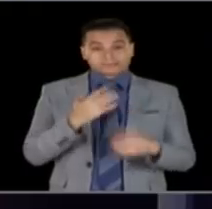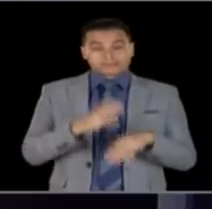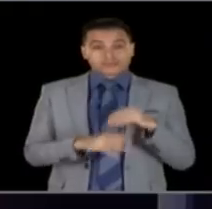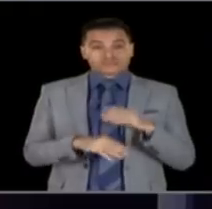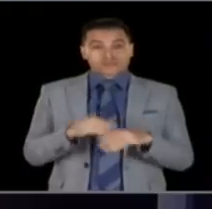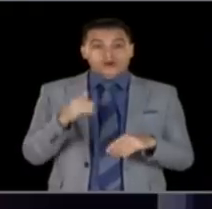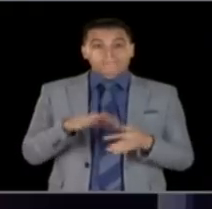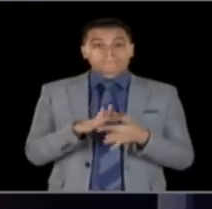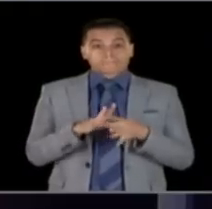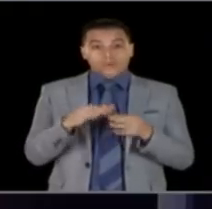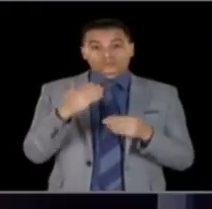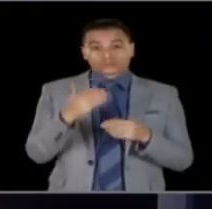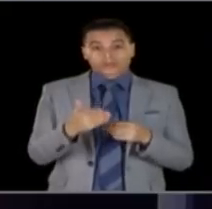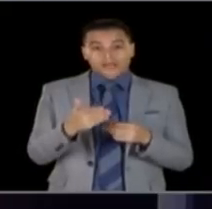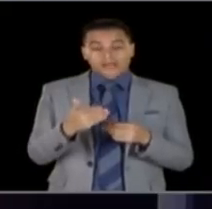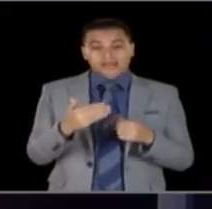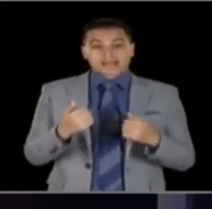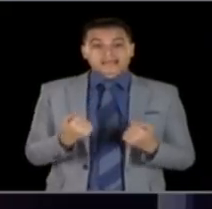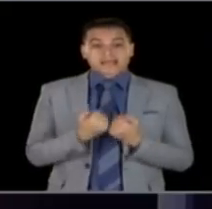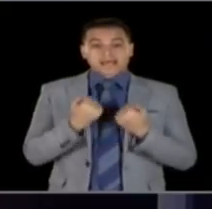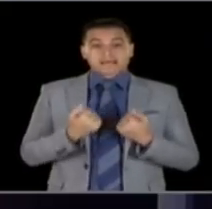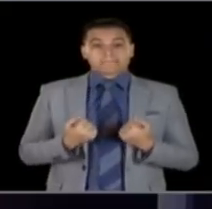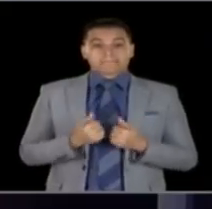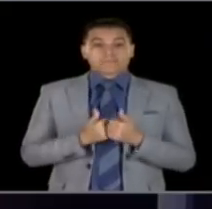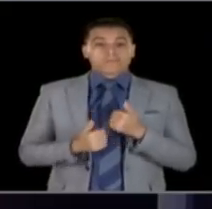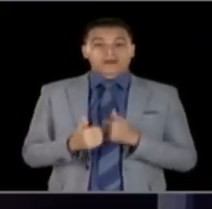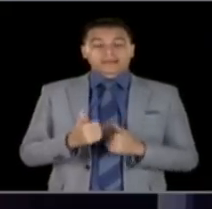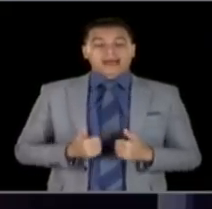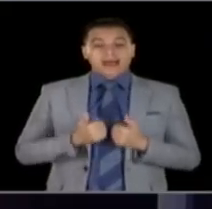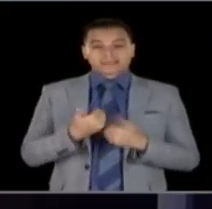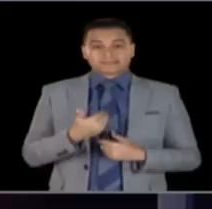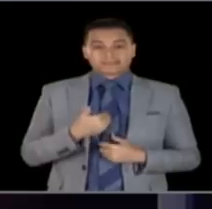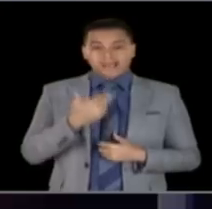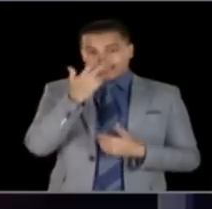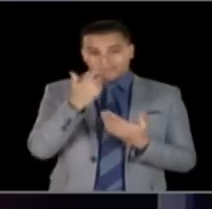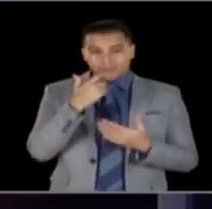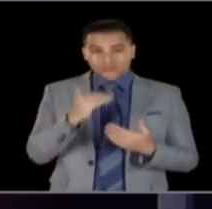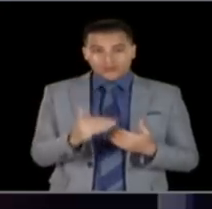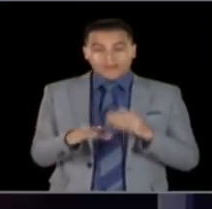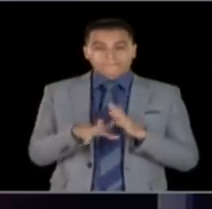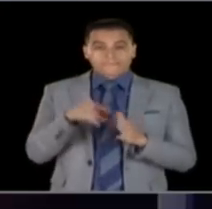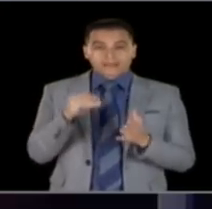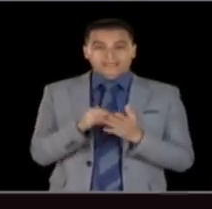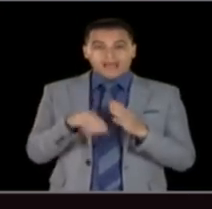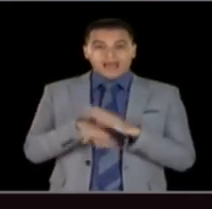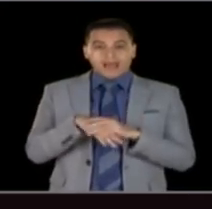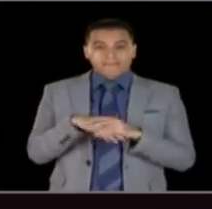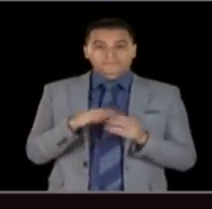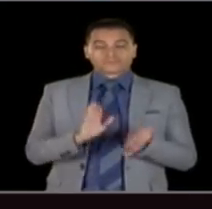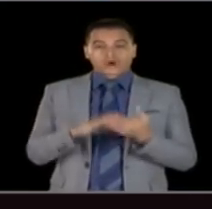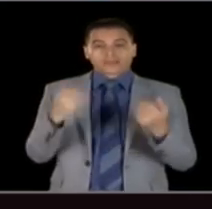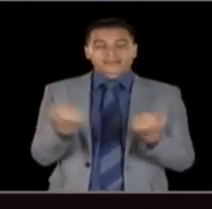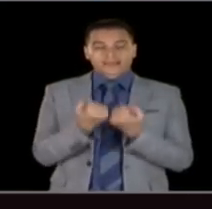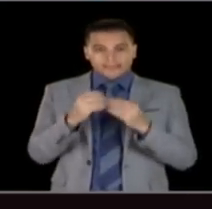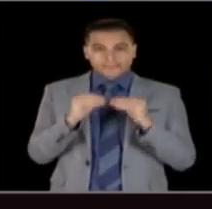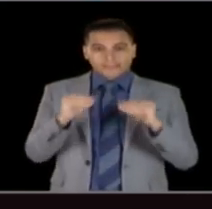حياتية. هو الموضوع بتاع التدريب المهارات الحياتية بدأ معايا أنا من سن صغير، وبعد كده بدأت أنا بقى اللي أدي التدريب ده.